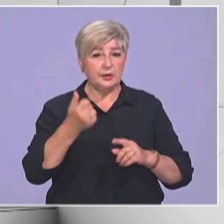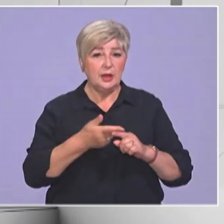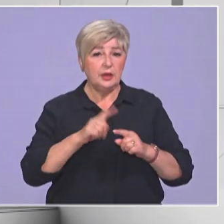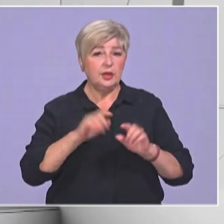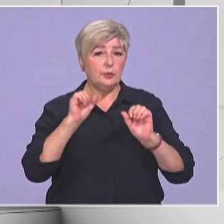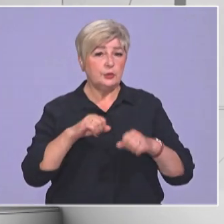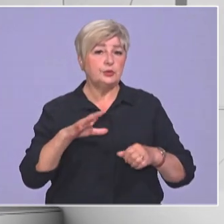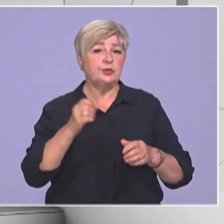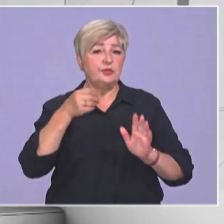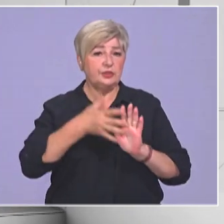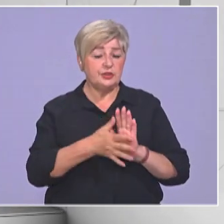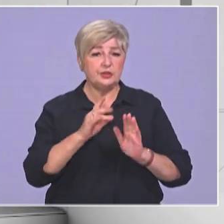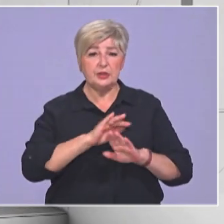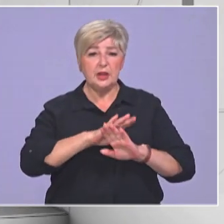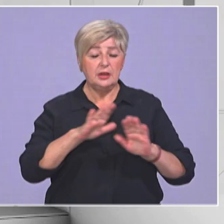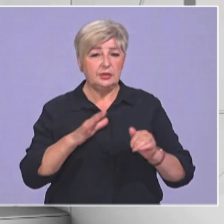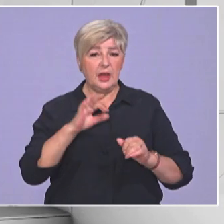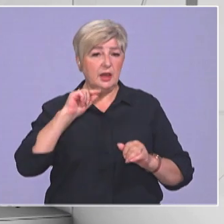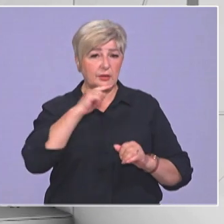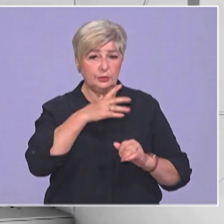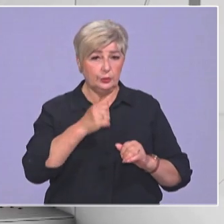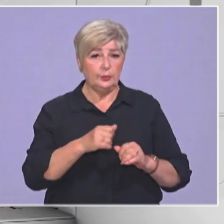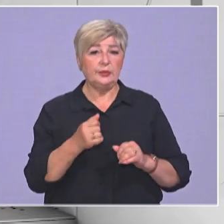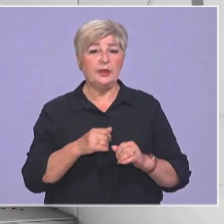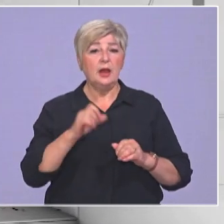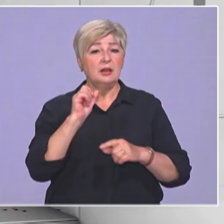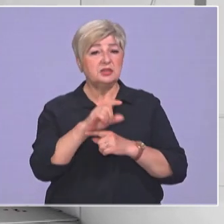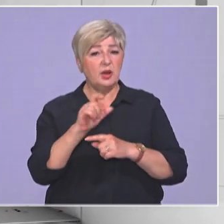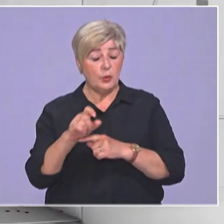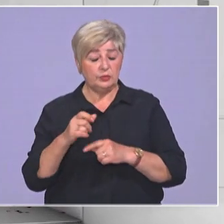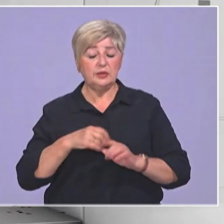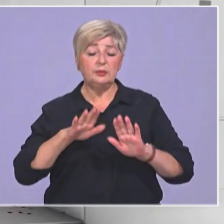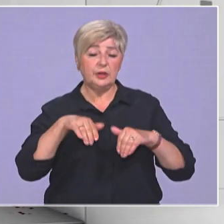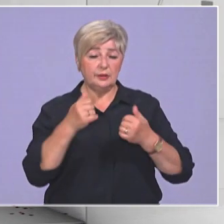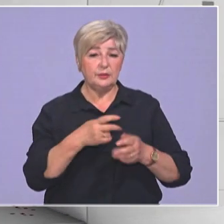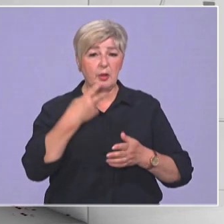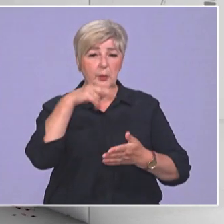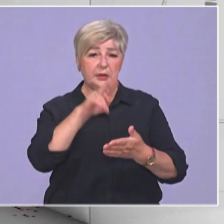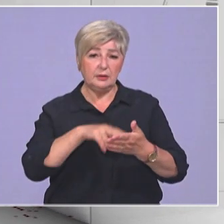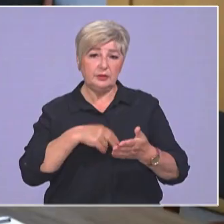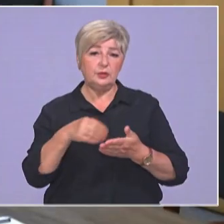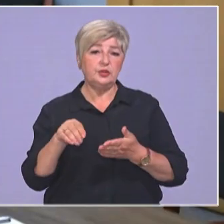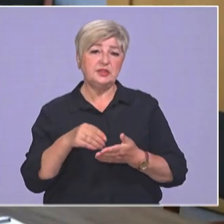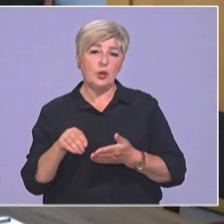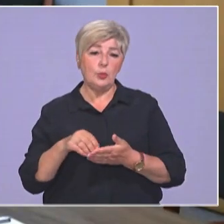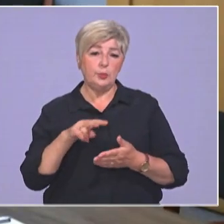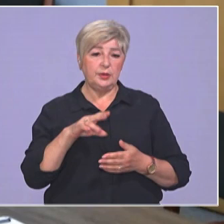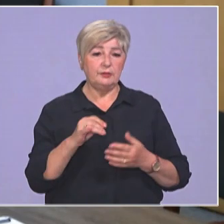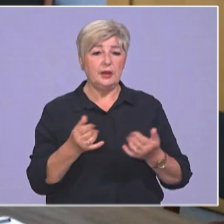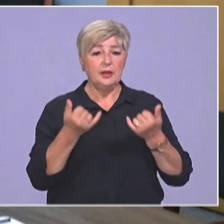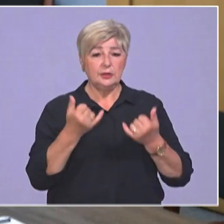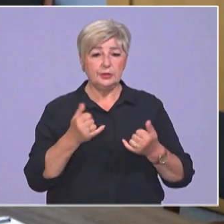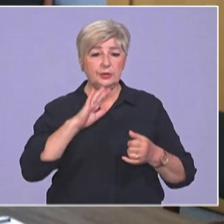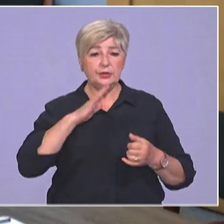нераціонально. Всюди через завищені ціни. Замовникам рекомендували переглянути закупівлі. Сьогодні на